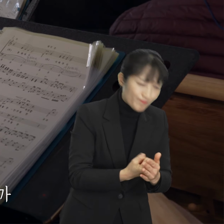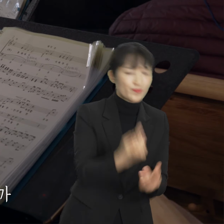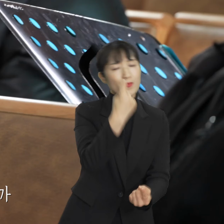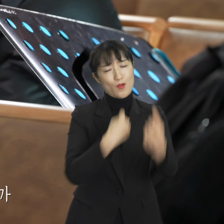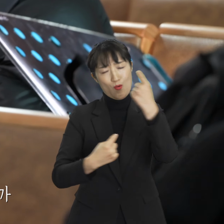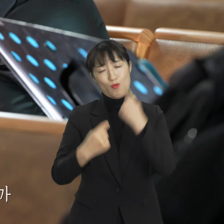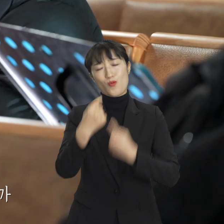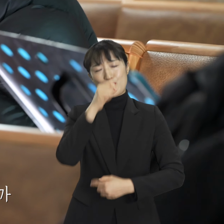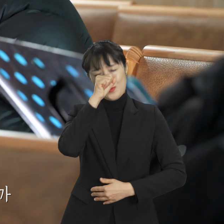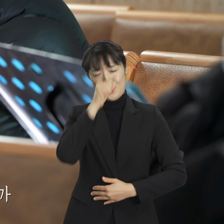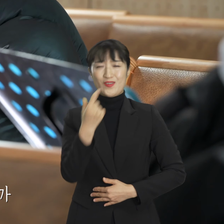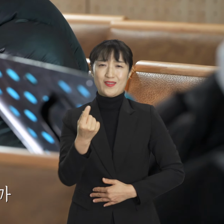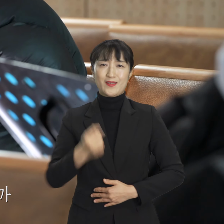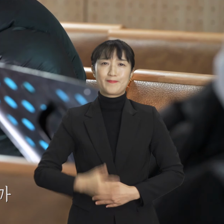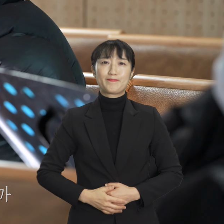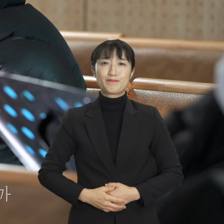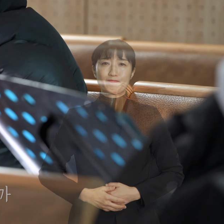나오지 않을까